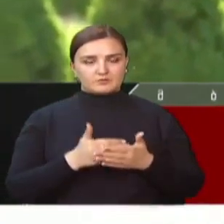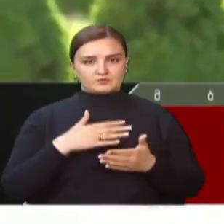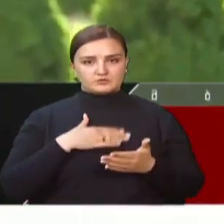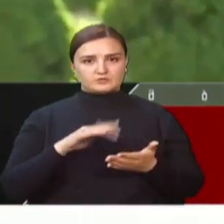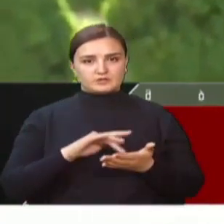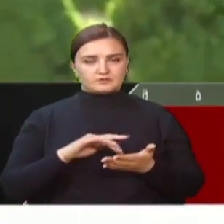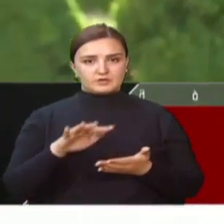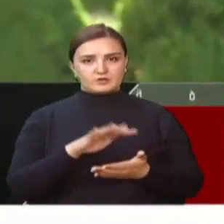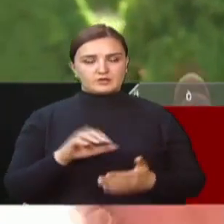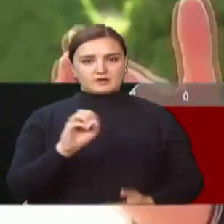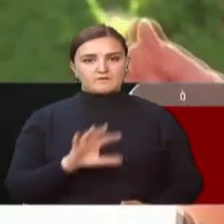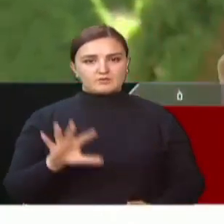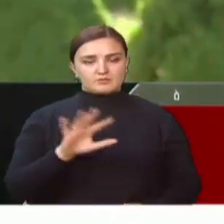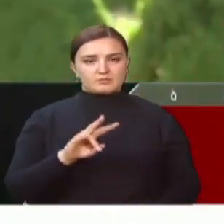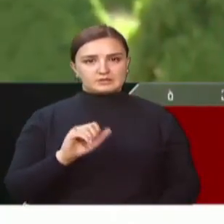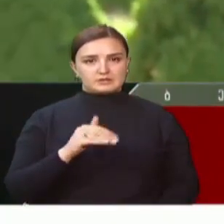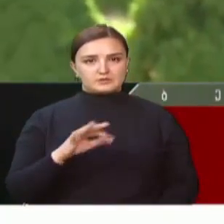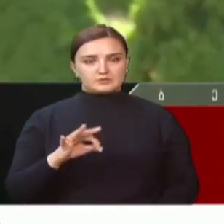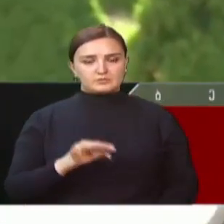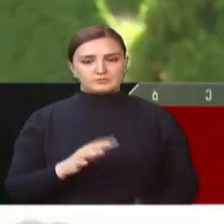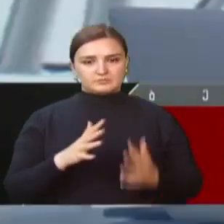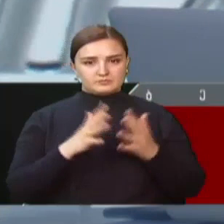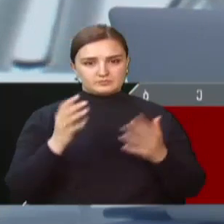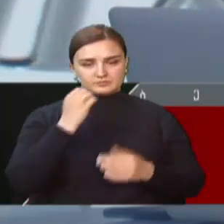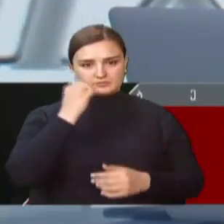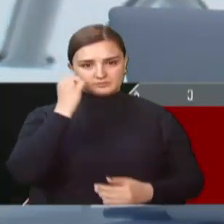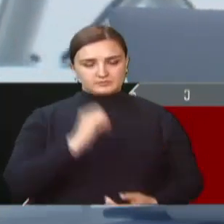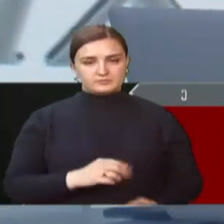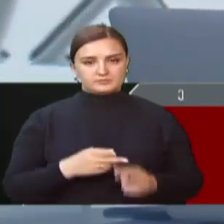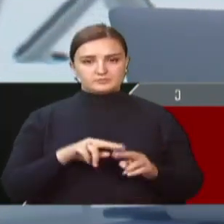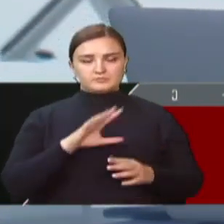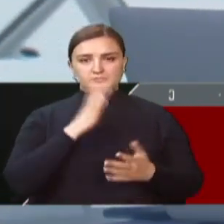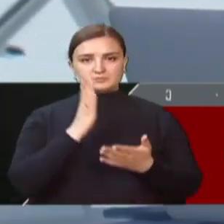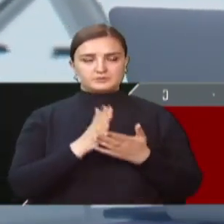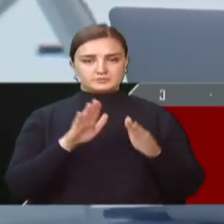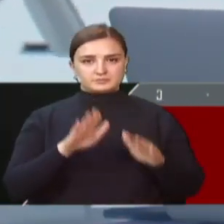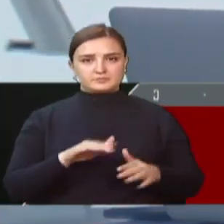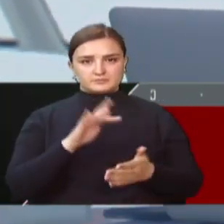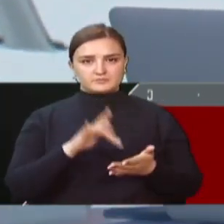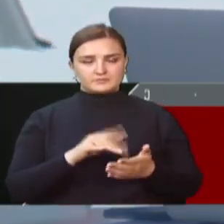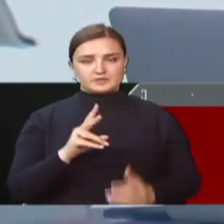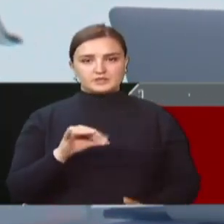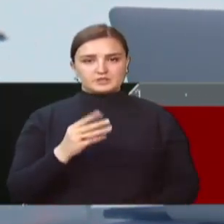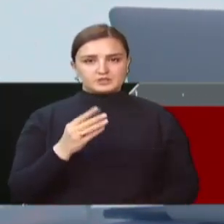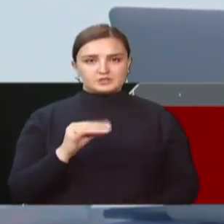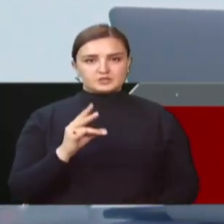ჩვენი ქვეყანა ევროპას და ნატოს. დიდი მადლობა. დიდი მადლობა. ეს იყო პირდაპირი ჩართვა კიშინოვიდან,